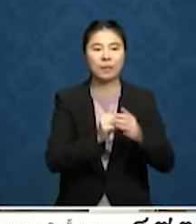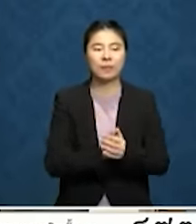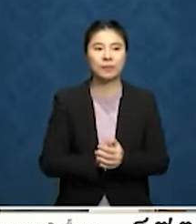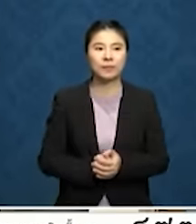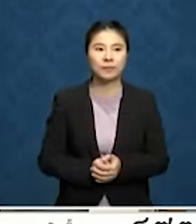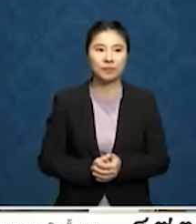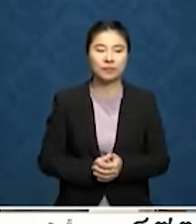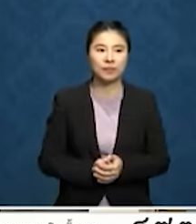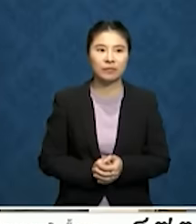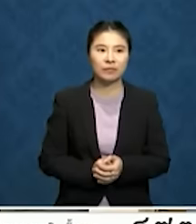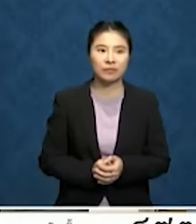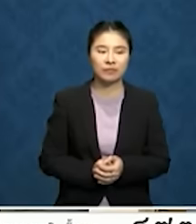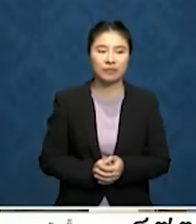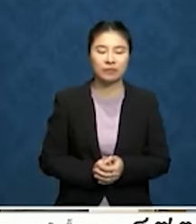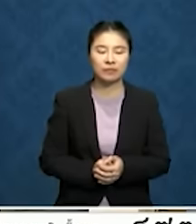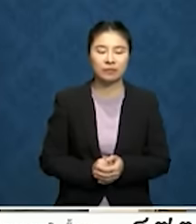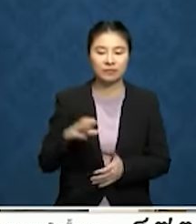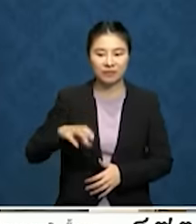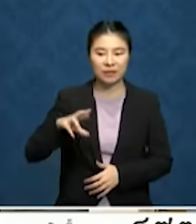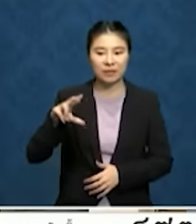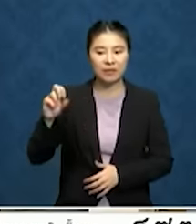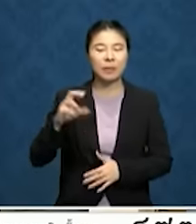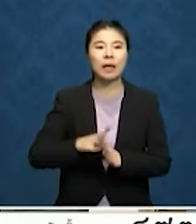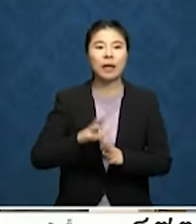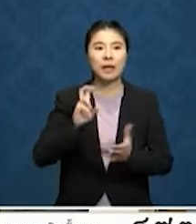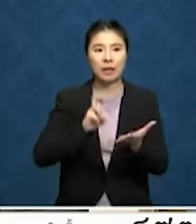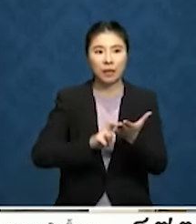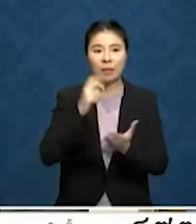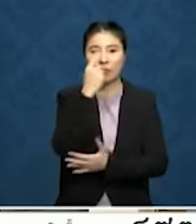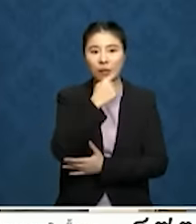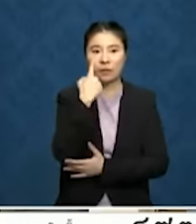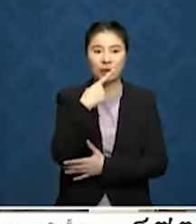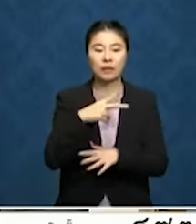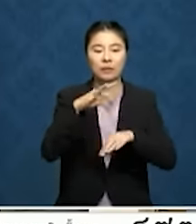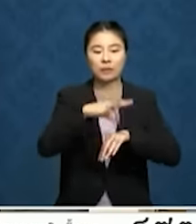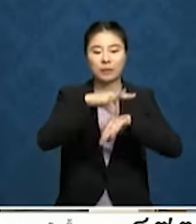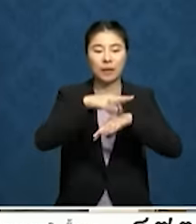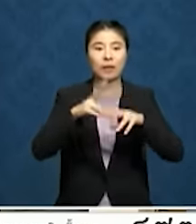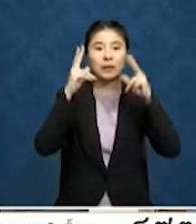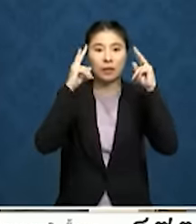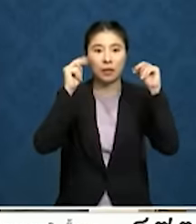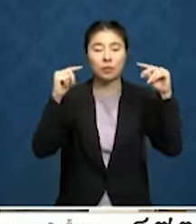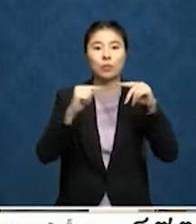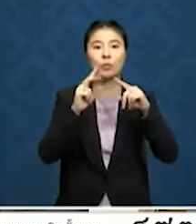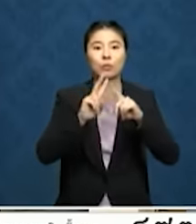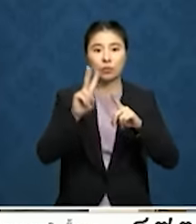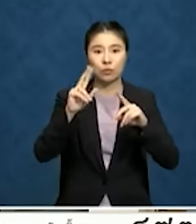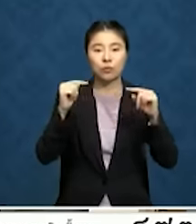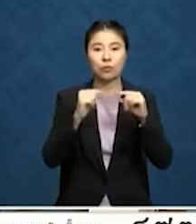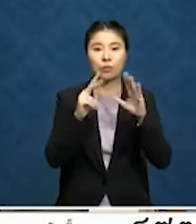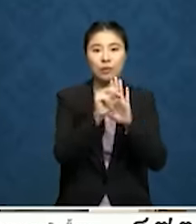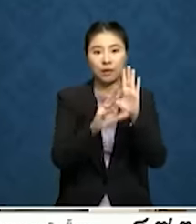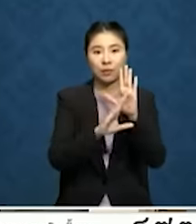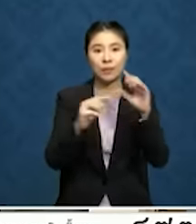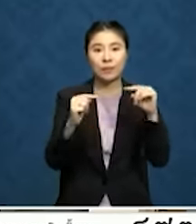าที่ที่จะรับรองแล้วก็โหวตใครจะเป็นนายกอันที่สองถ้าจะล้ำไปถึงเรื่องของนโยบาย